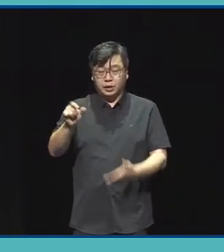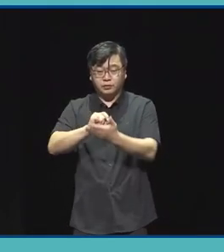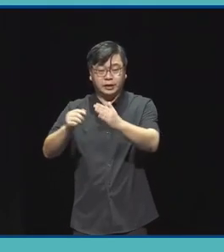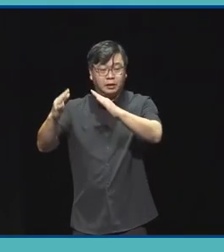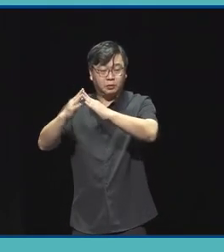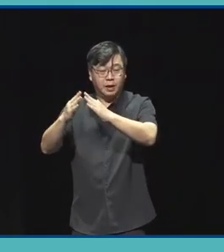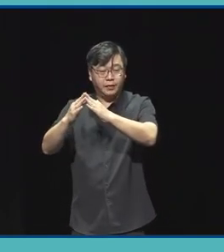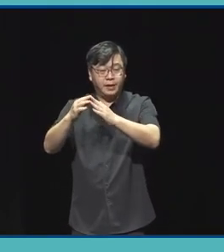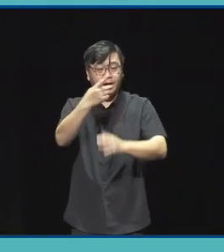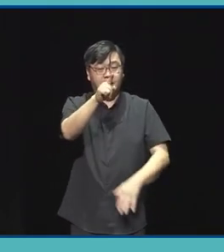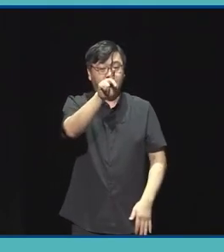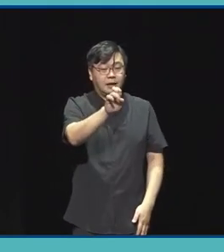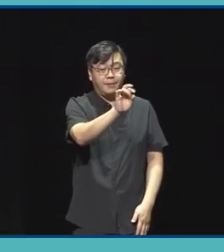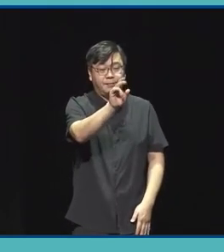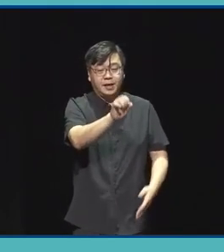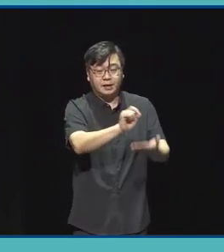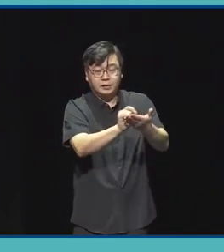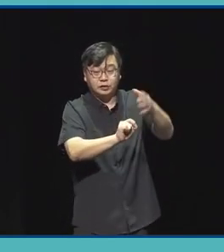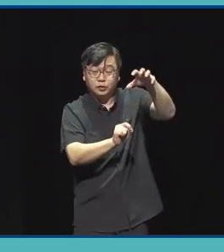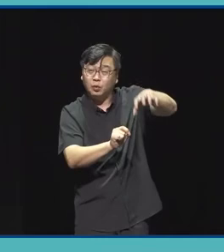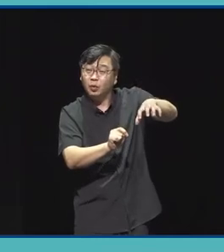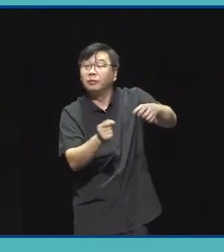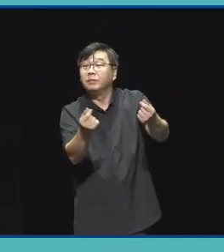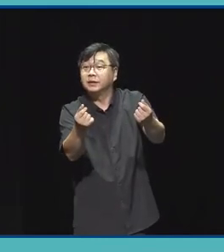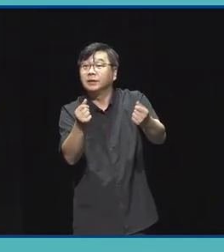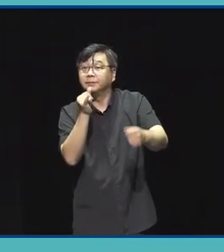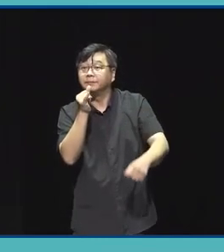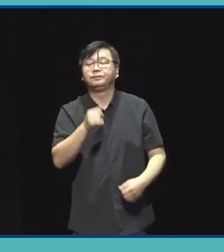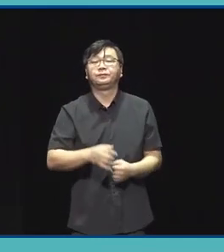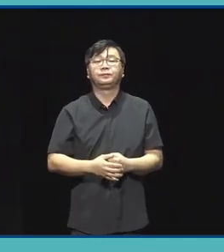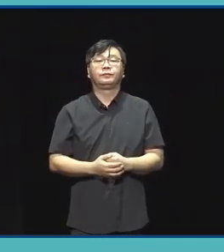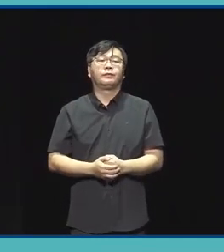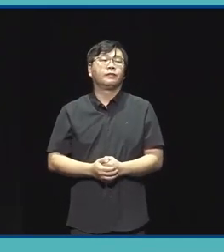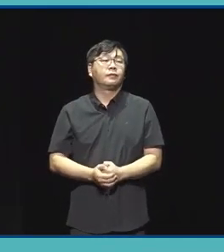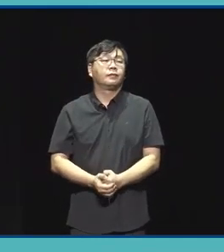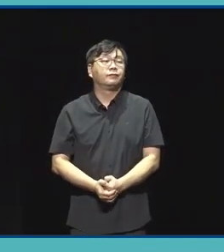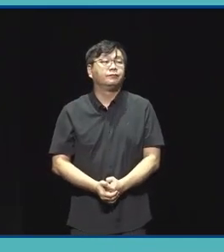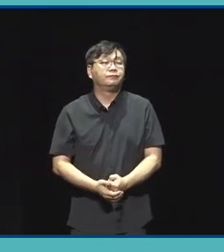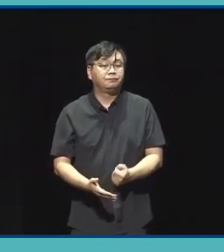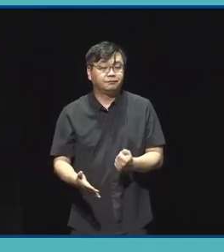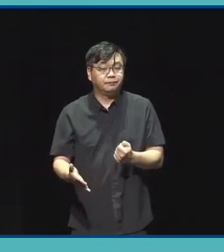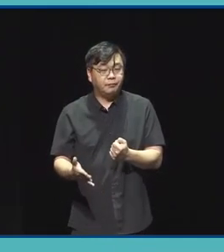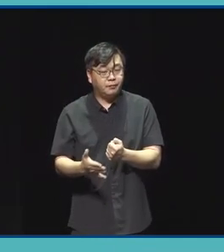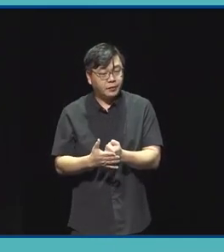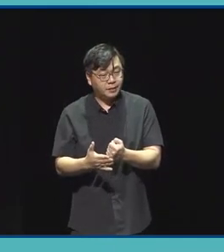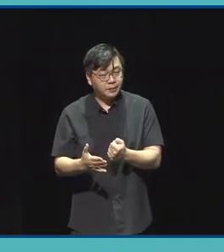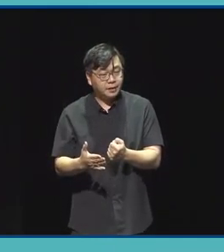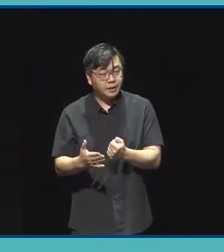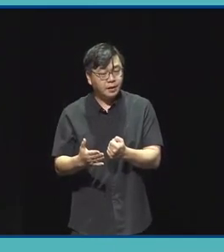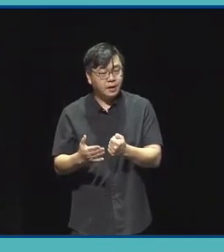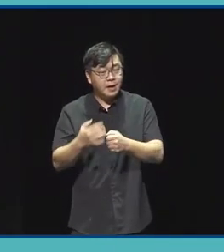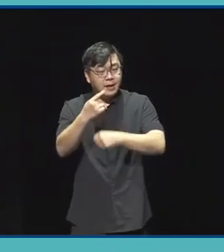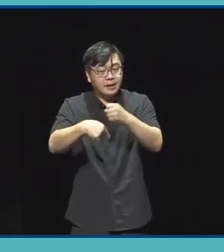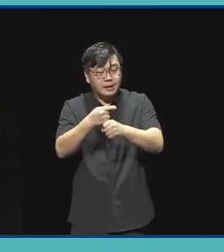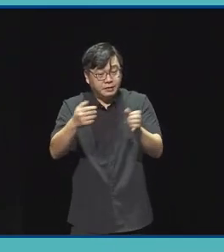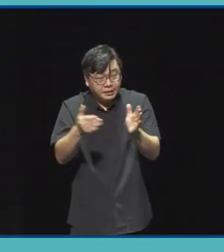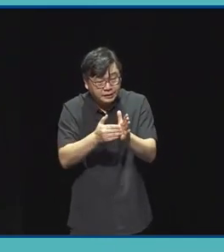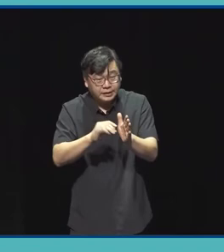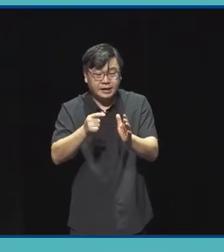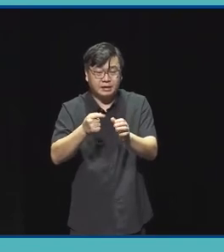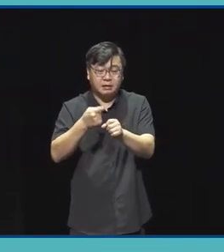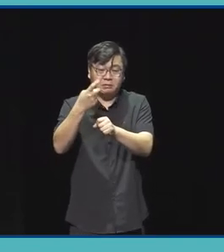이런 곳들이 이제 해당이 되겠고요. 이 사업도 역시 저희가 이제 단연 유형으로 전환이 돼서 진행이 되고 있기